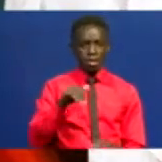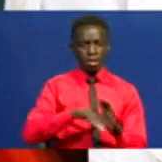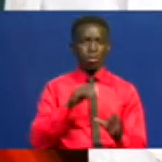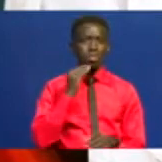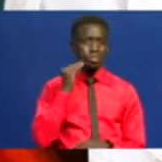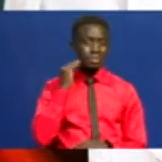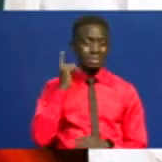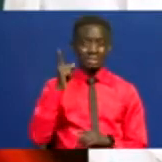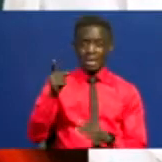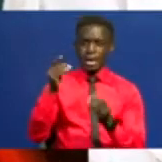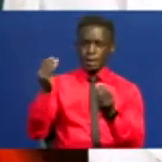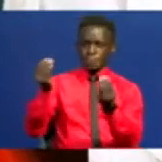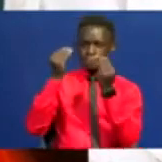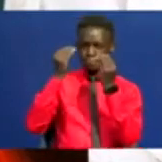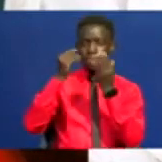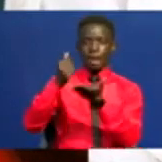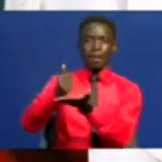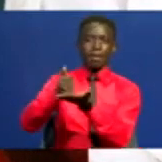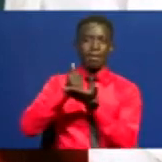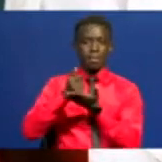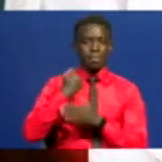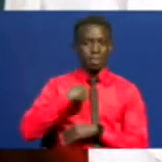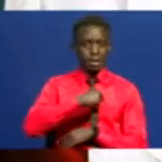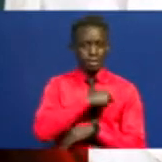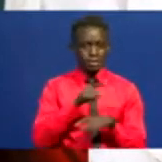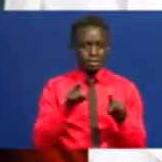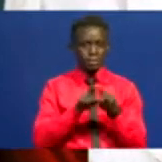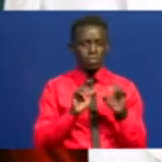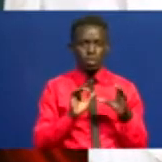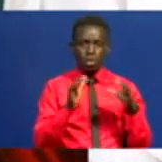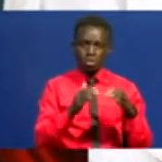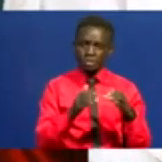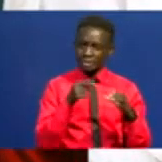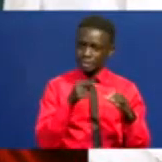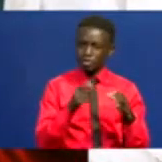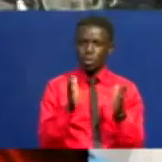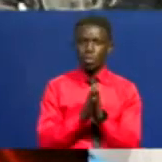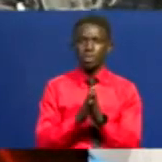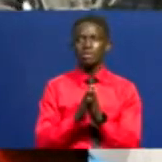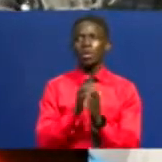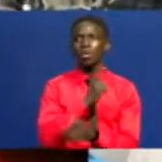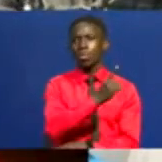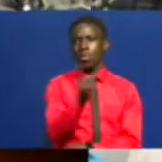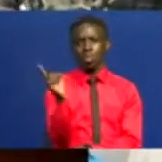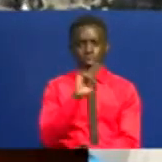ya kutusaidia sisi kama jamii na location nzima kwa jumla.